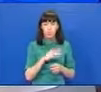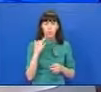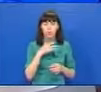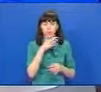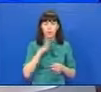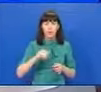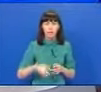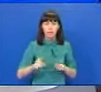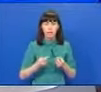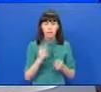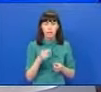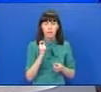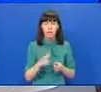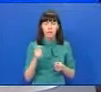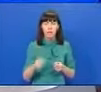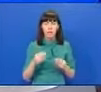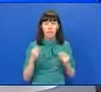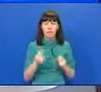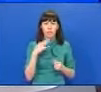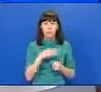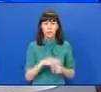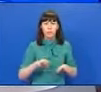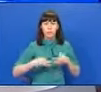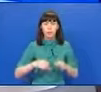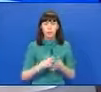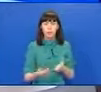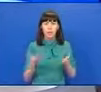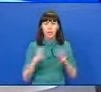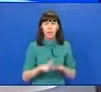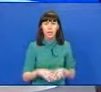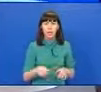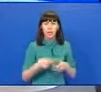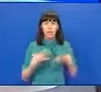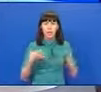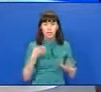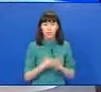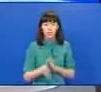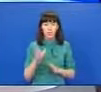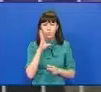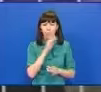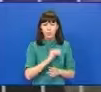соң қолға түскен екеу қолды еткен қаражаттың біразына көлік сатып алып, қалғанын қалағандарынша жұмсаған.